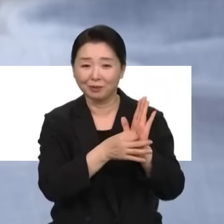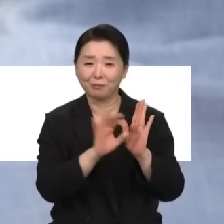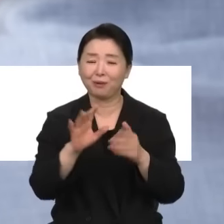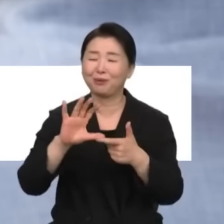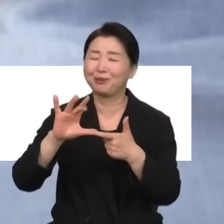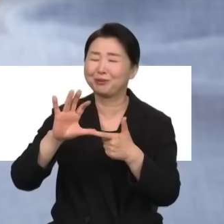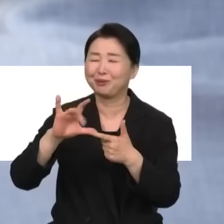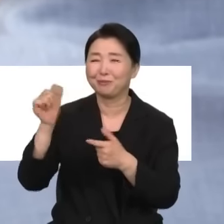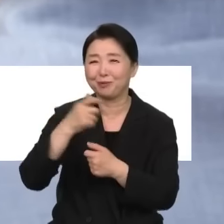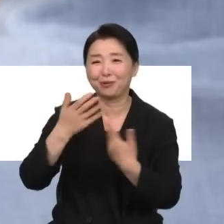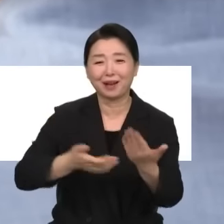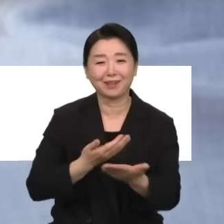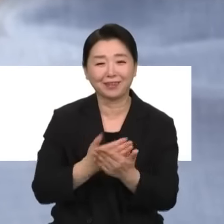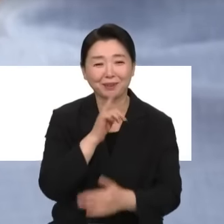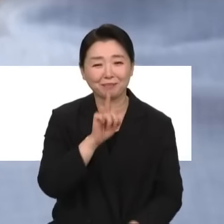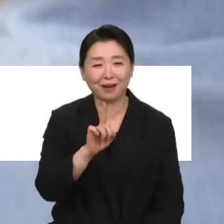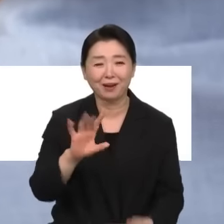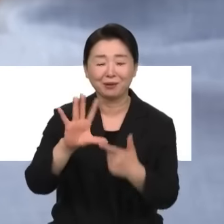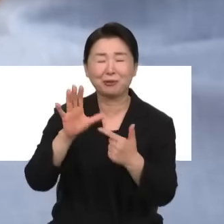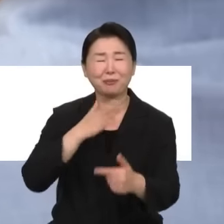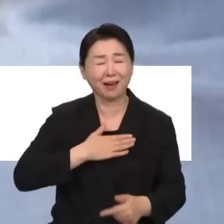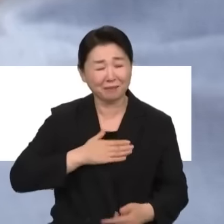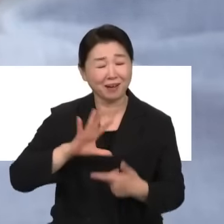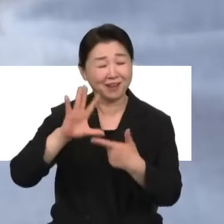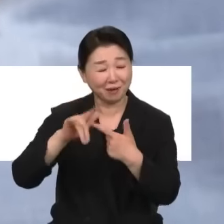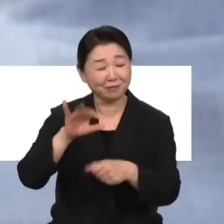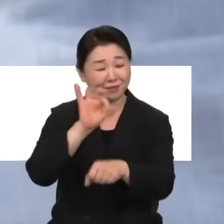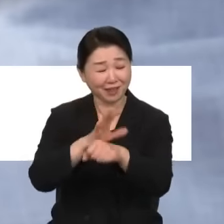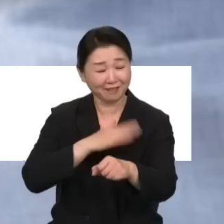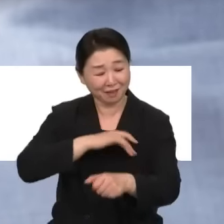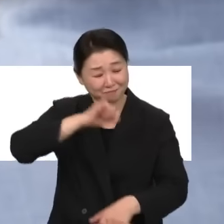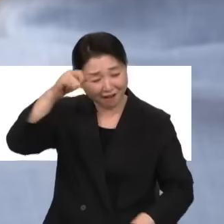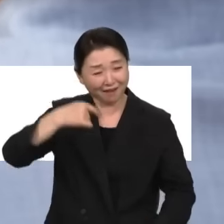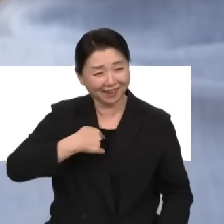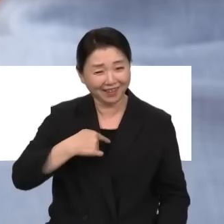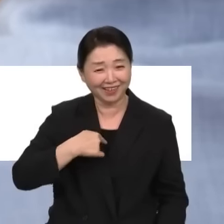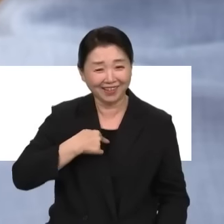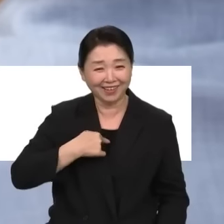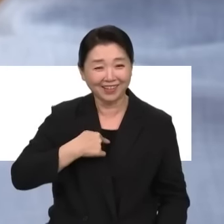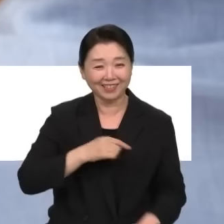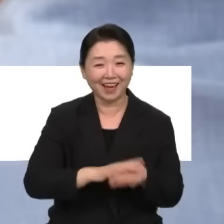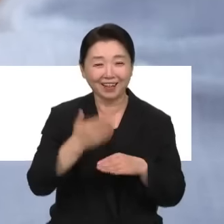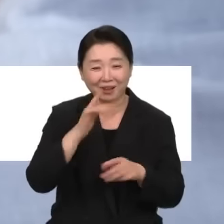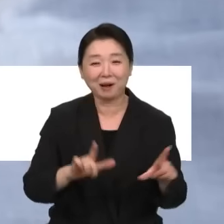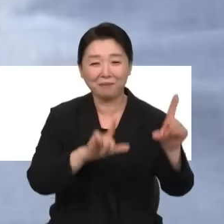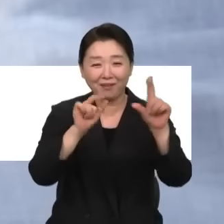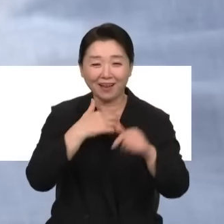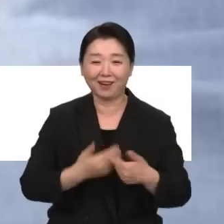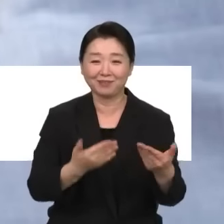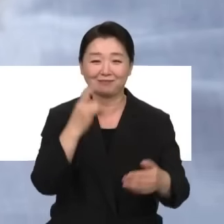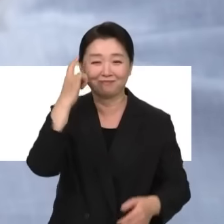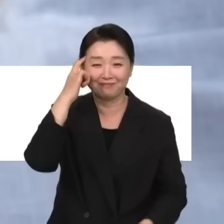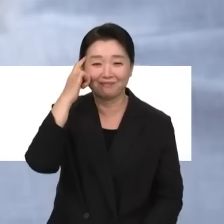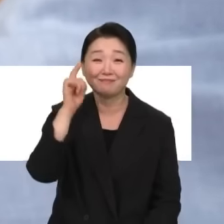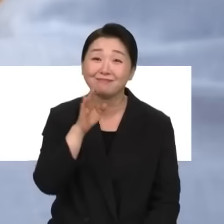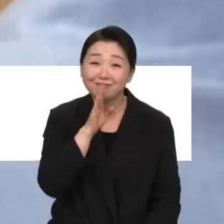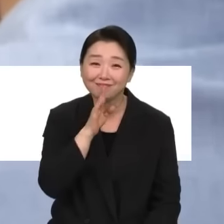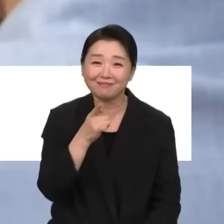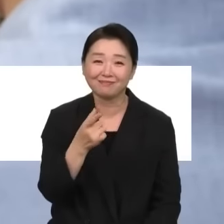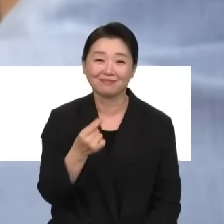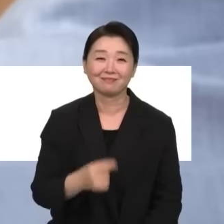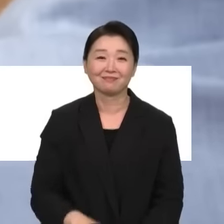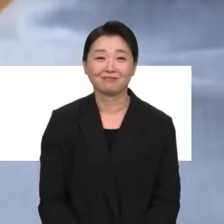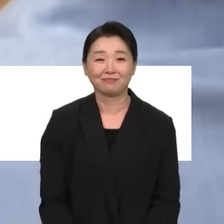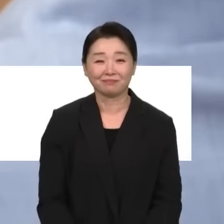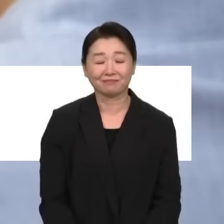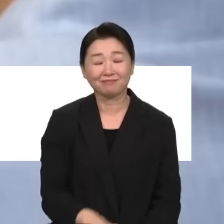로또 번호 가르쳐주죠. 로또 번호 내가 알면 내가 로또 해갖고 내 당첨하고 내가 잘 먹고 살지 내가 왜 가르쳐줍니까? 맞죠?